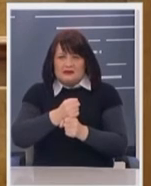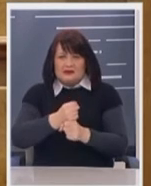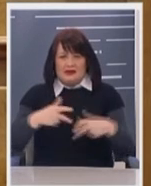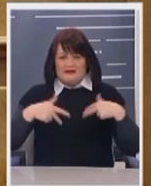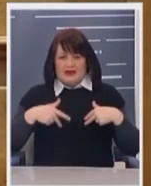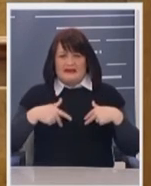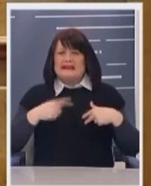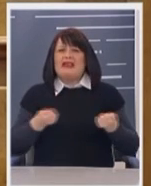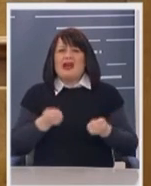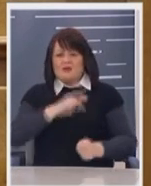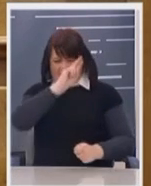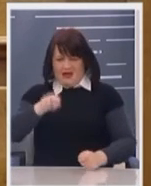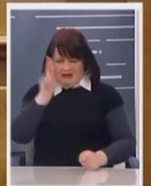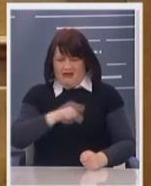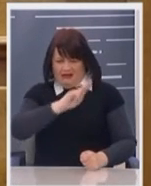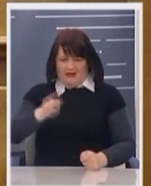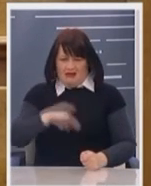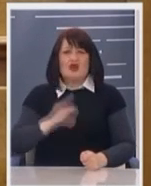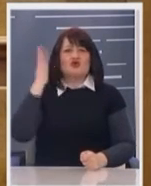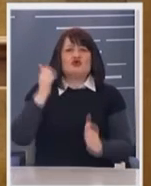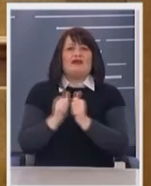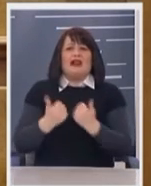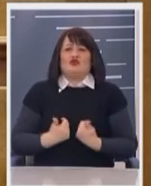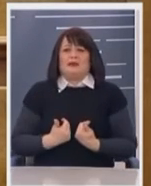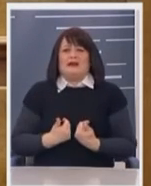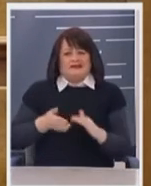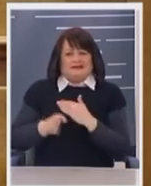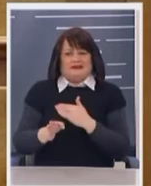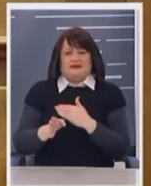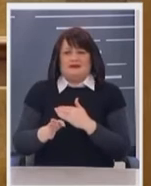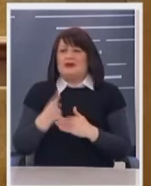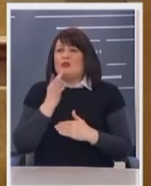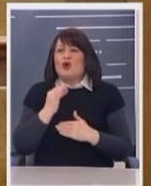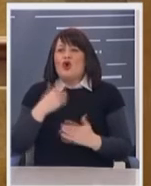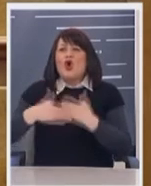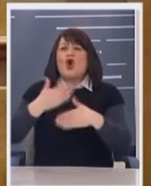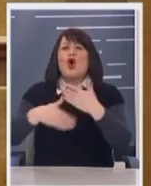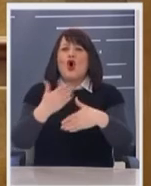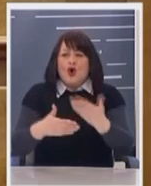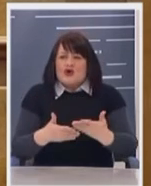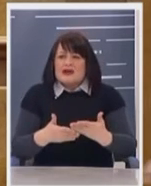να φέρουμε τους κομματικούς εγκάθετους, διότι τόσα χρόνια στην...